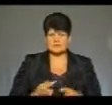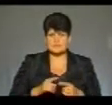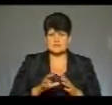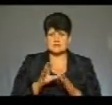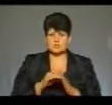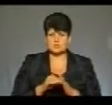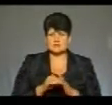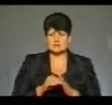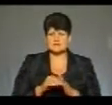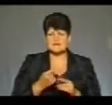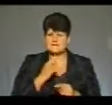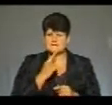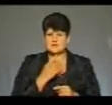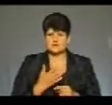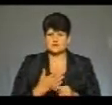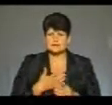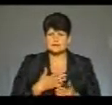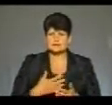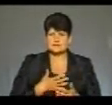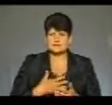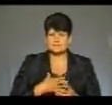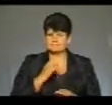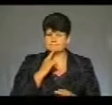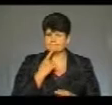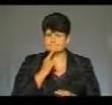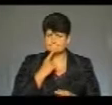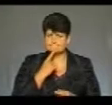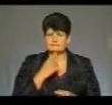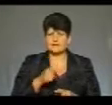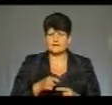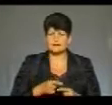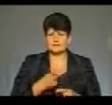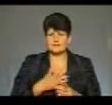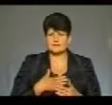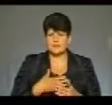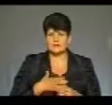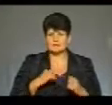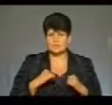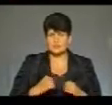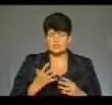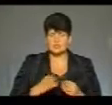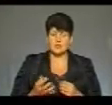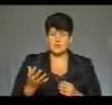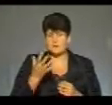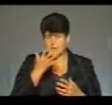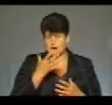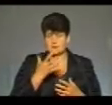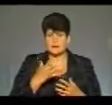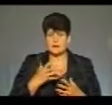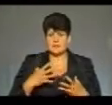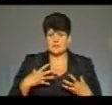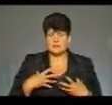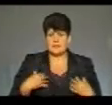включеним апаратом це є важко, бо дихалка забивається, що ти так дихаєш спокійно, а коли ще апарати, в тебе легені м'язи,